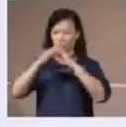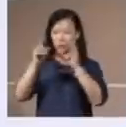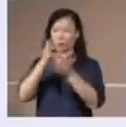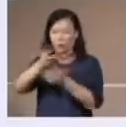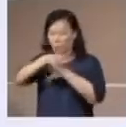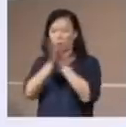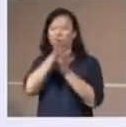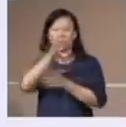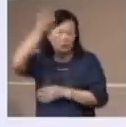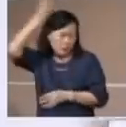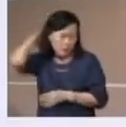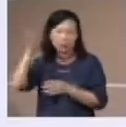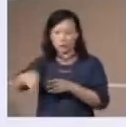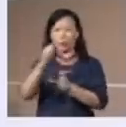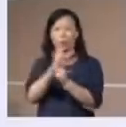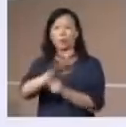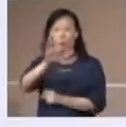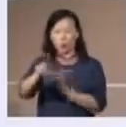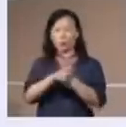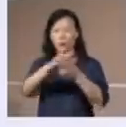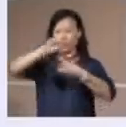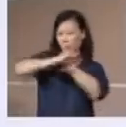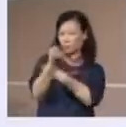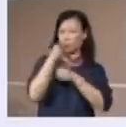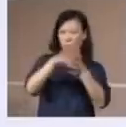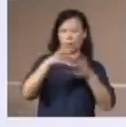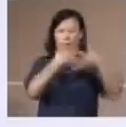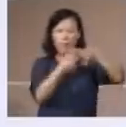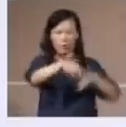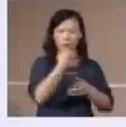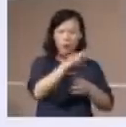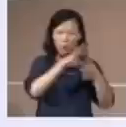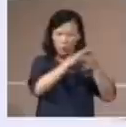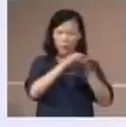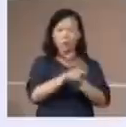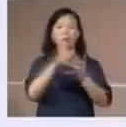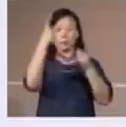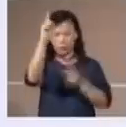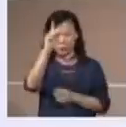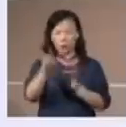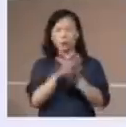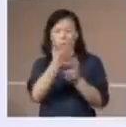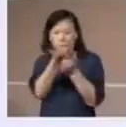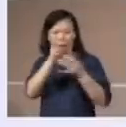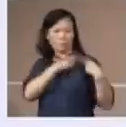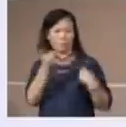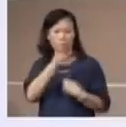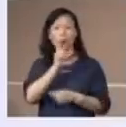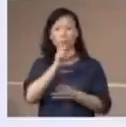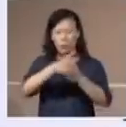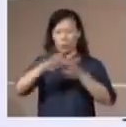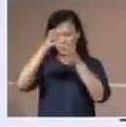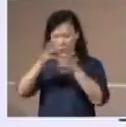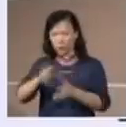是过去有智库做代志，所以加强甲美国智库的关系嘛，一种啊，拄啊咱哦，蔡委员提起啦，哈，